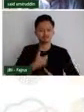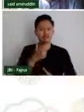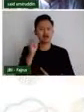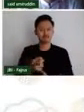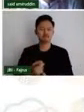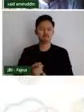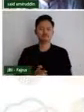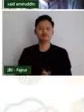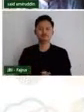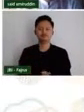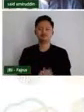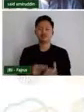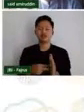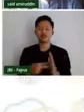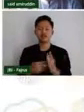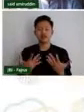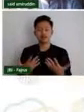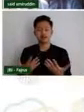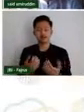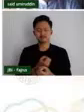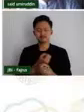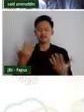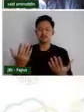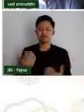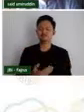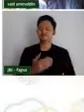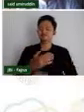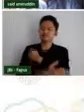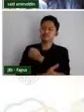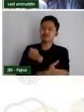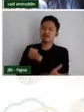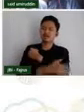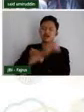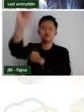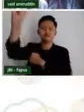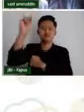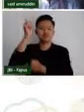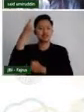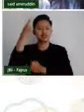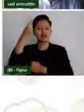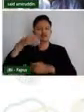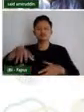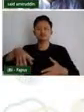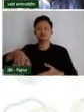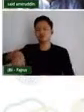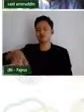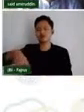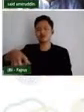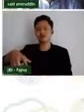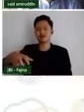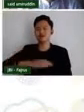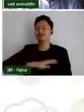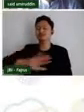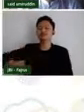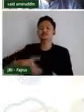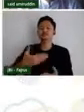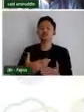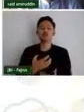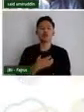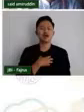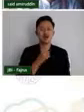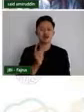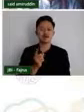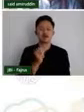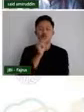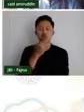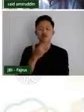sini tersebutkan bahwa negara, pemerintah, keluarga, semuanya itu berhak memberi